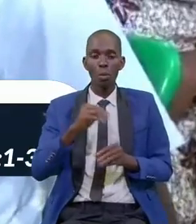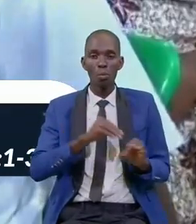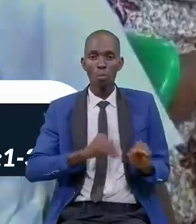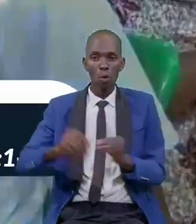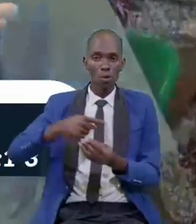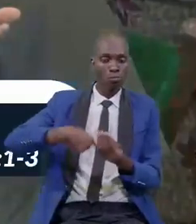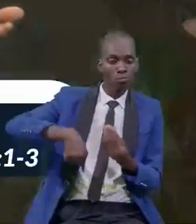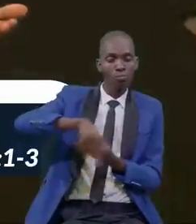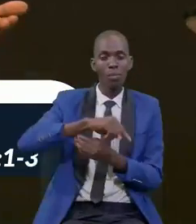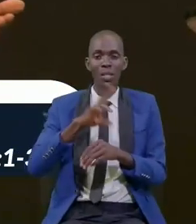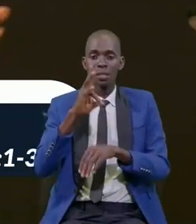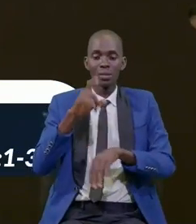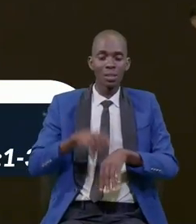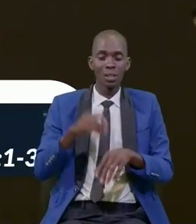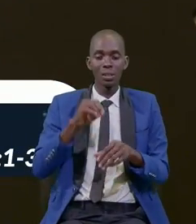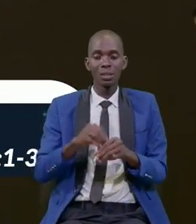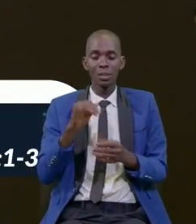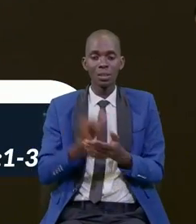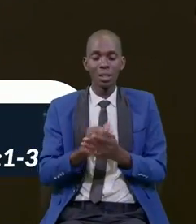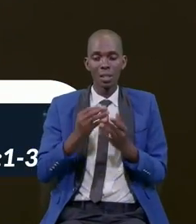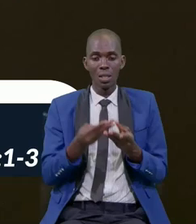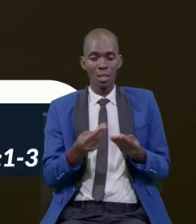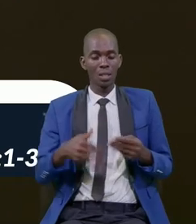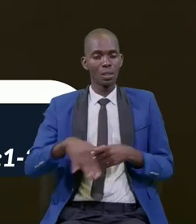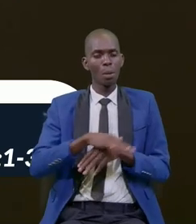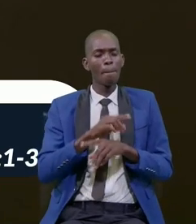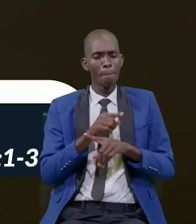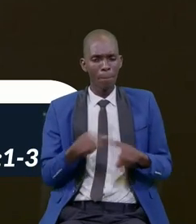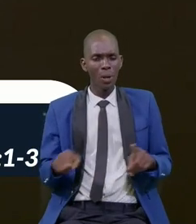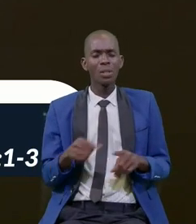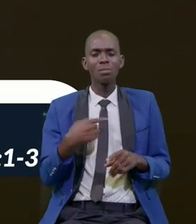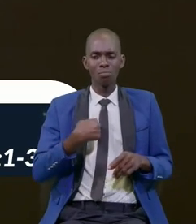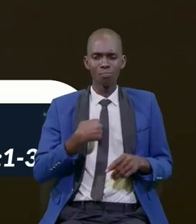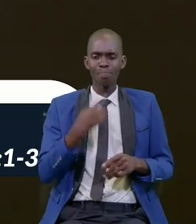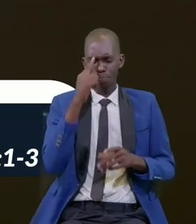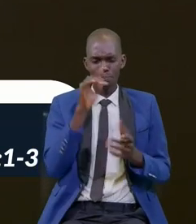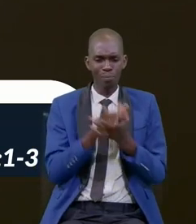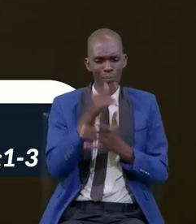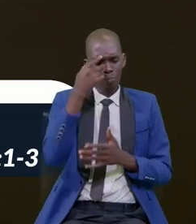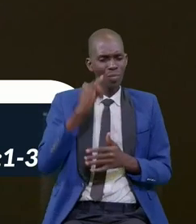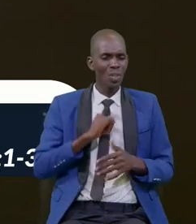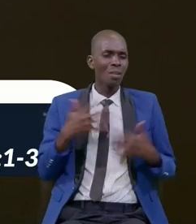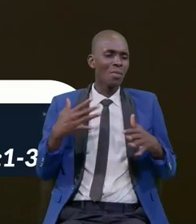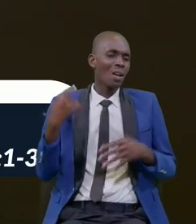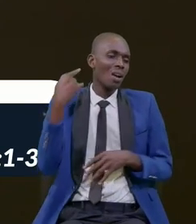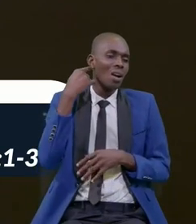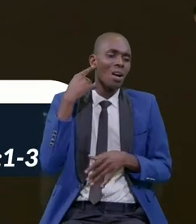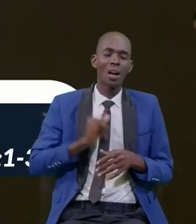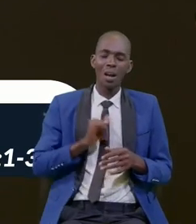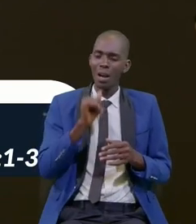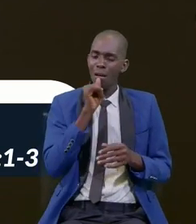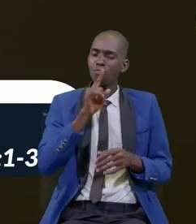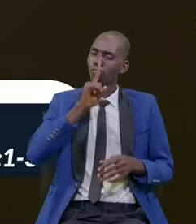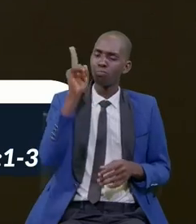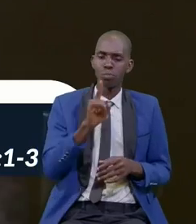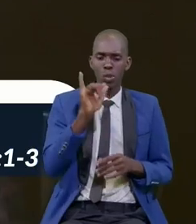fois autour de Jéricho pour que cela tombe. Mais c'est la foi. J'ai entendu ce que le Seigneur a fait. Mais je suis convaincu. Mais